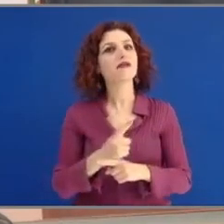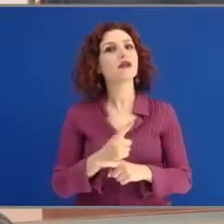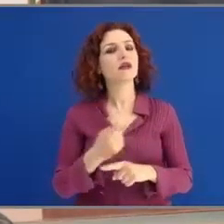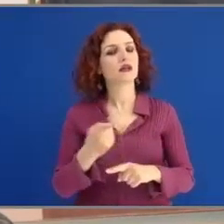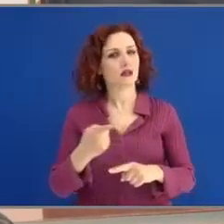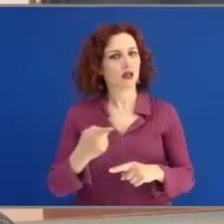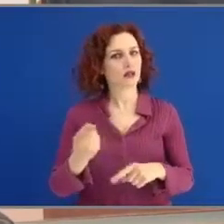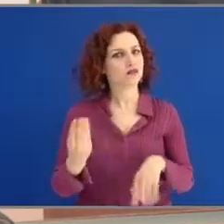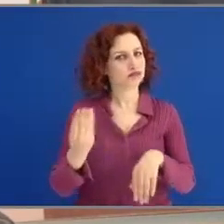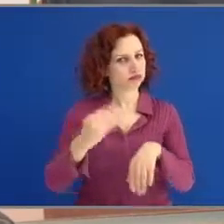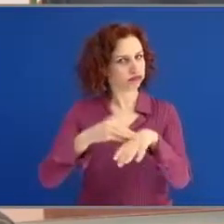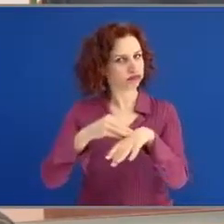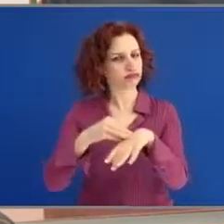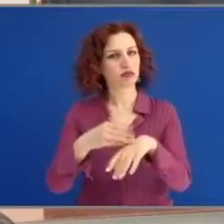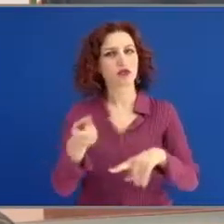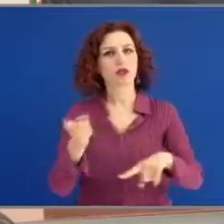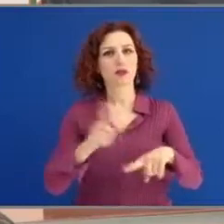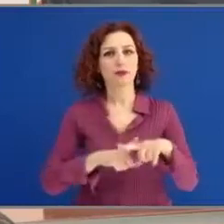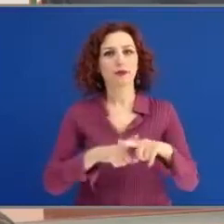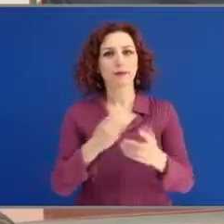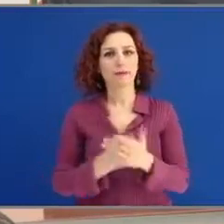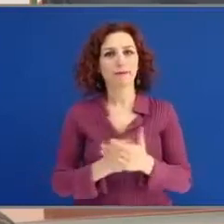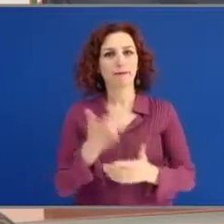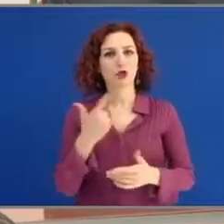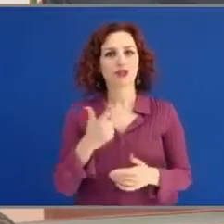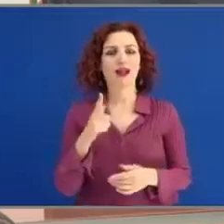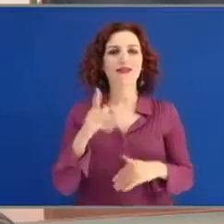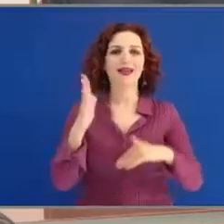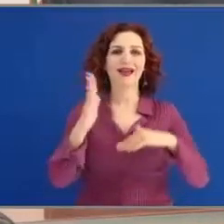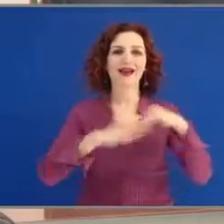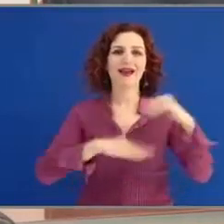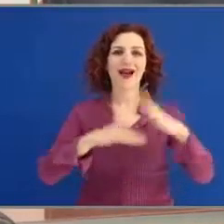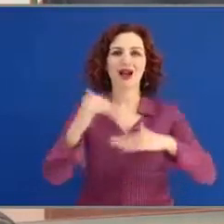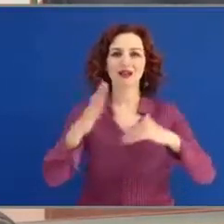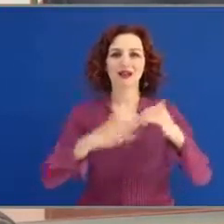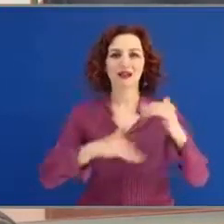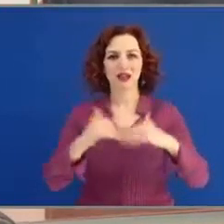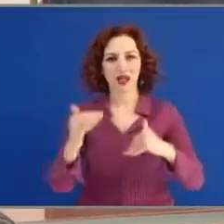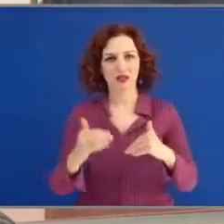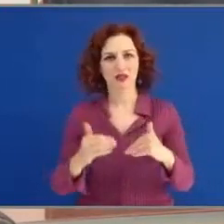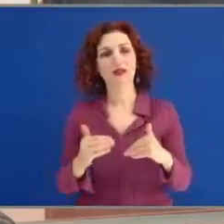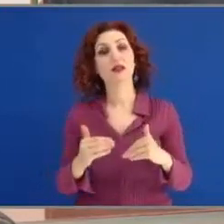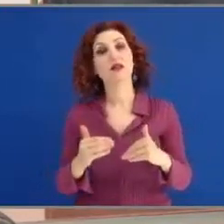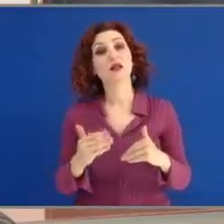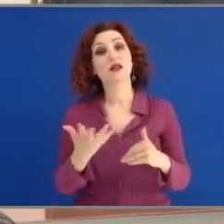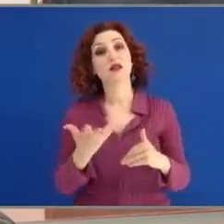segnalarlo sulla azienda di Latina per quanto riguarda